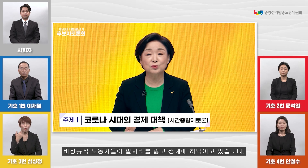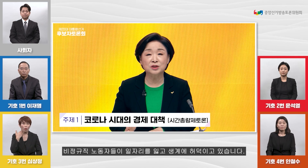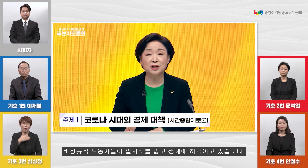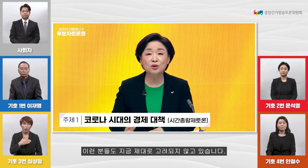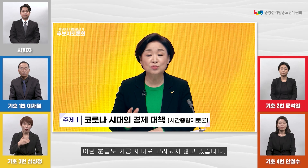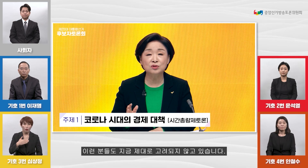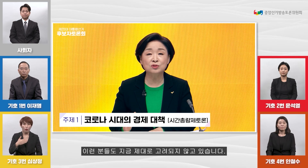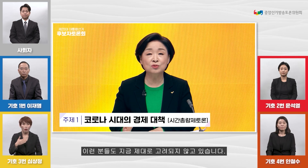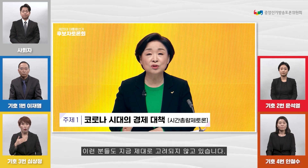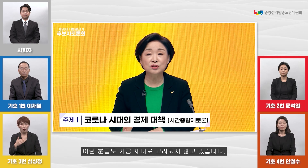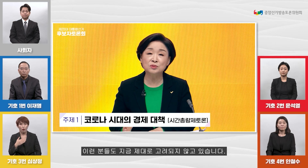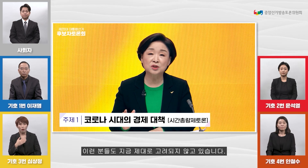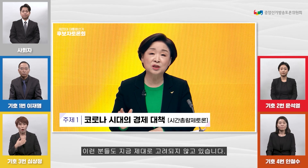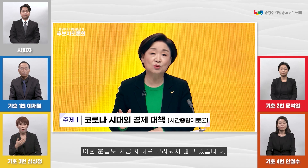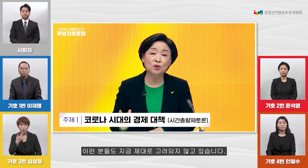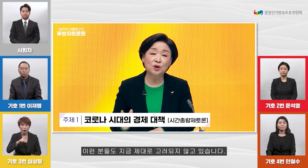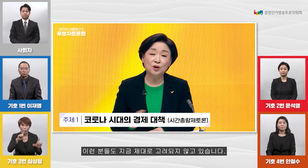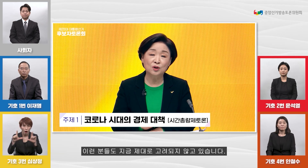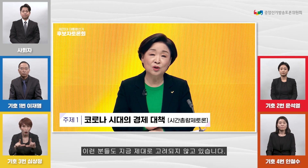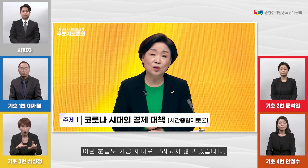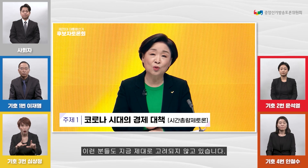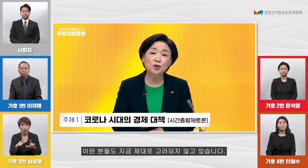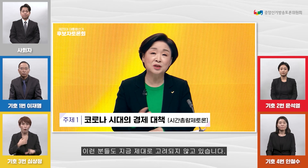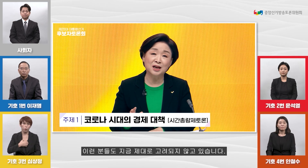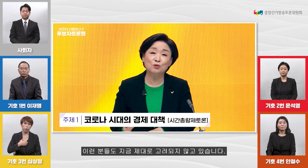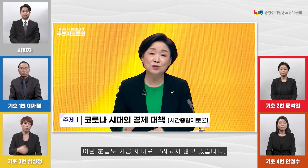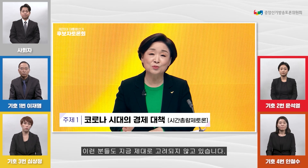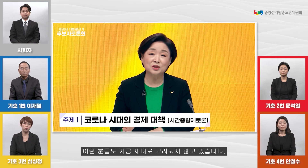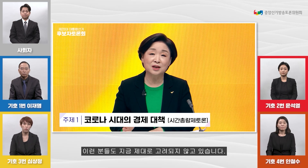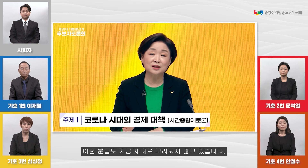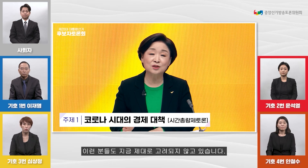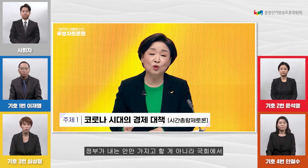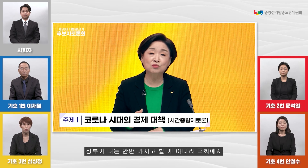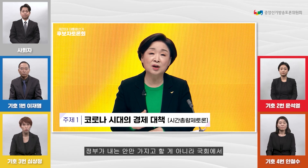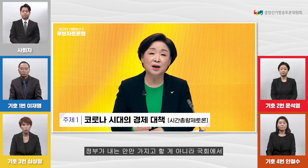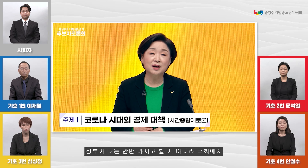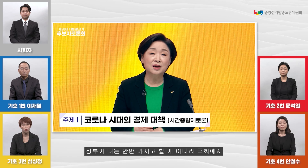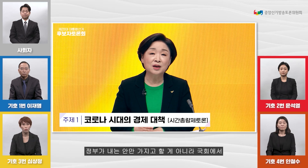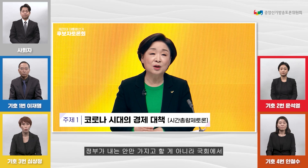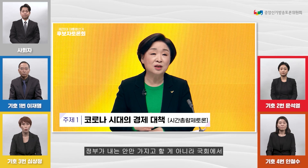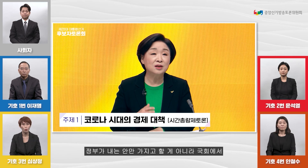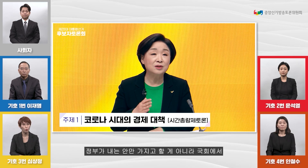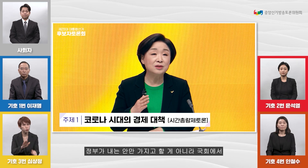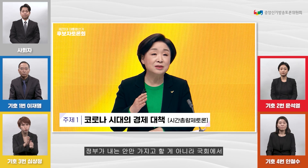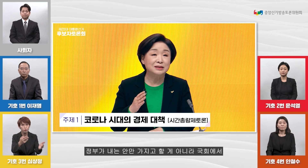허덕이고 있습니다. 이런 분들도 지금 제대로 고려되지 않고 있습니다. 그래서 정부가